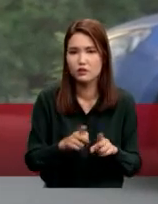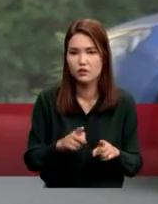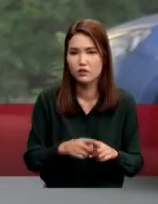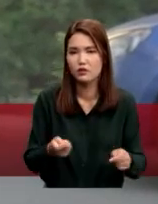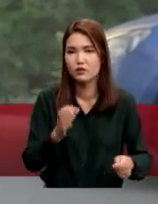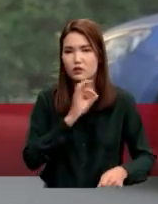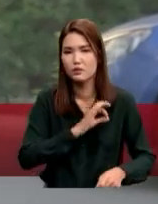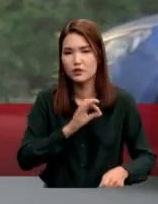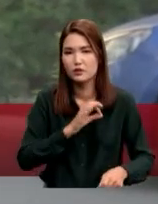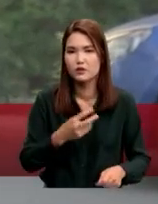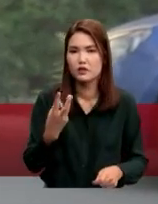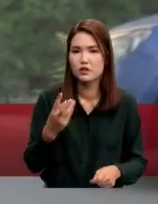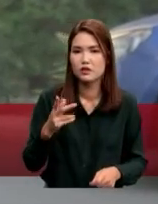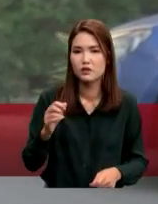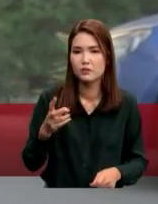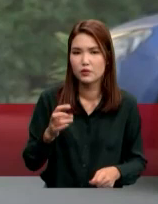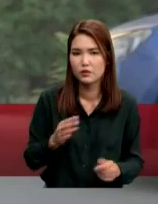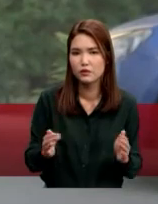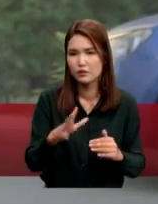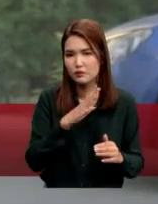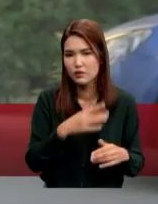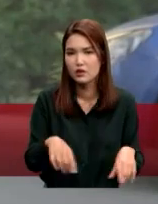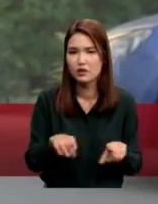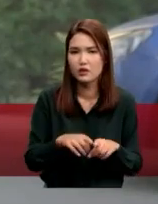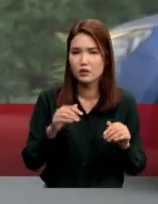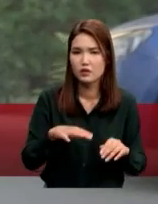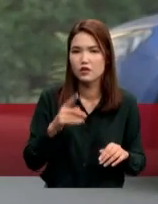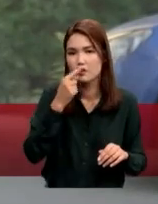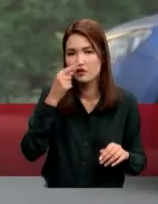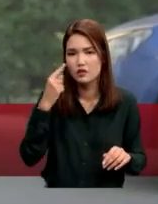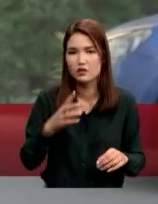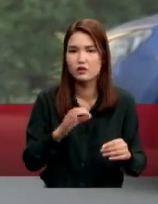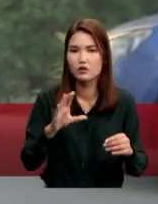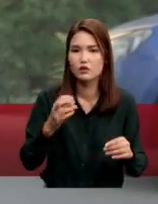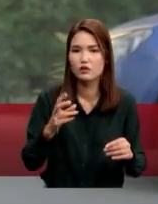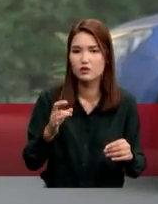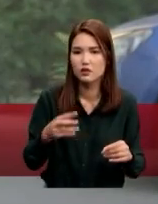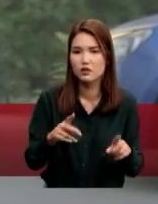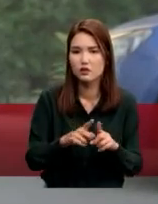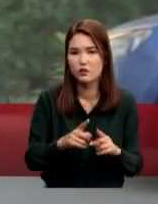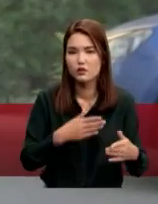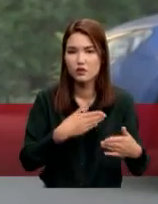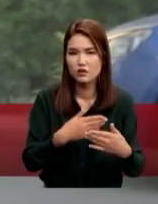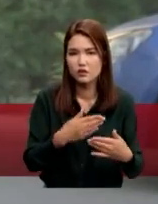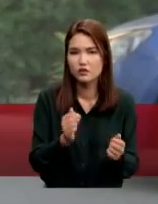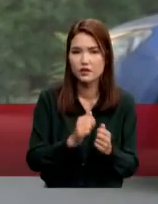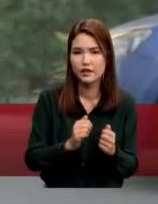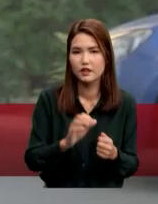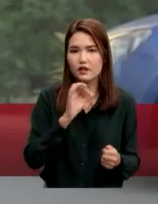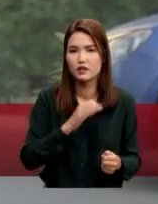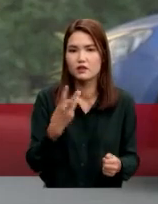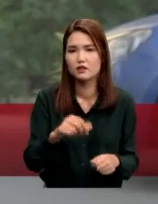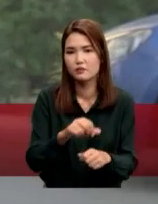куриных яиц занимает третье место по республике. Самые дорогие торгуются в столице и в Мангистау. Пока что социальную стоимость этого продукта в